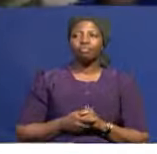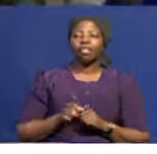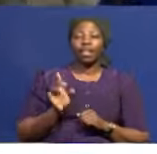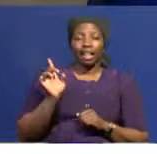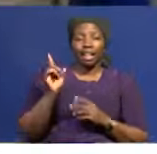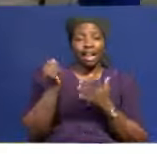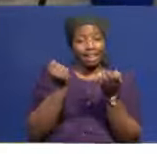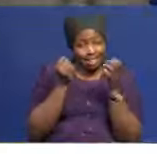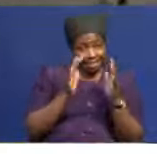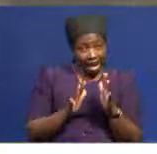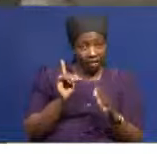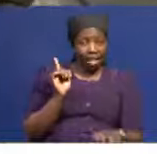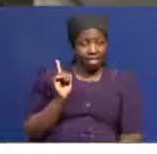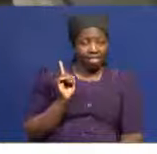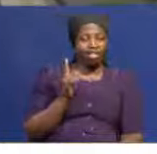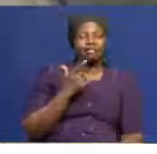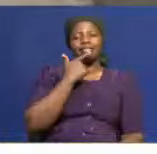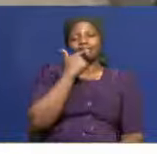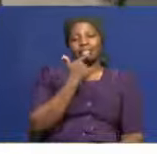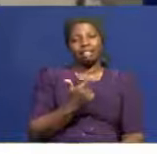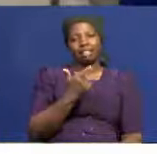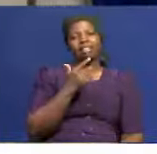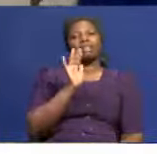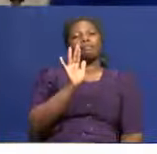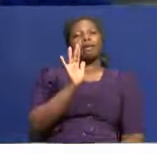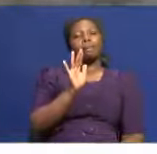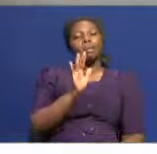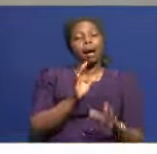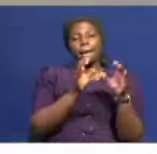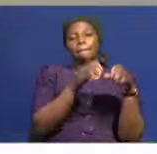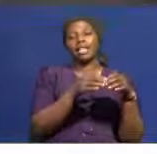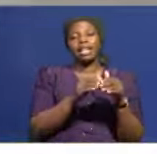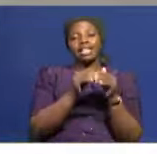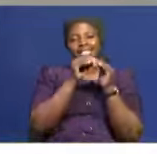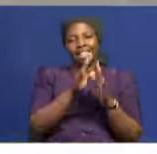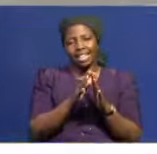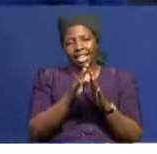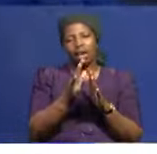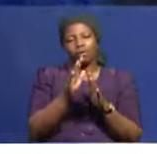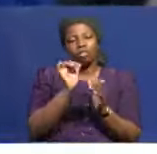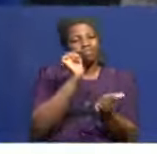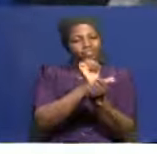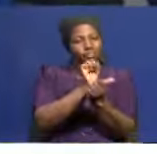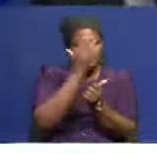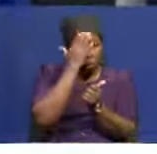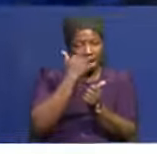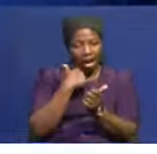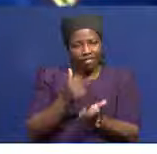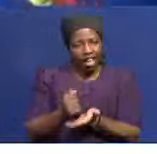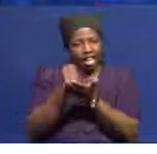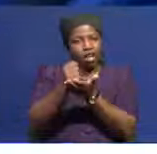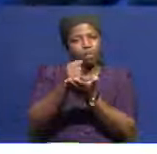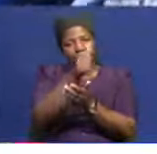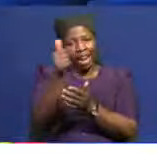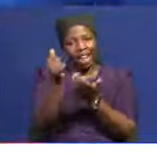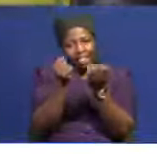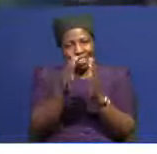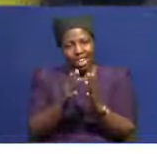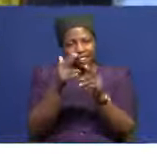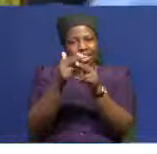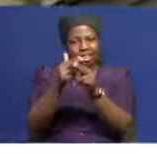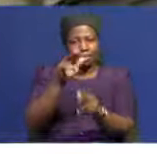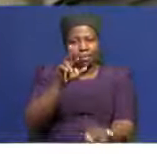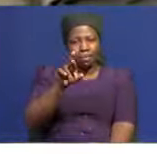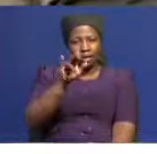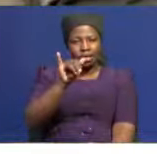Kulingana na madereva hao, viongozi wa chama chao walikamatwa kwa kumsaidia mwenzao kwa jina Richard Ouma ambaye alikuwa